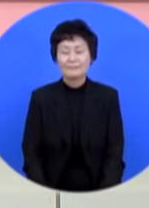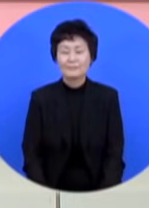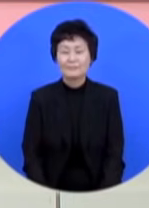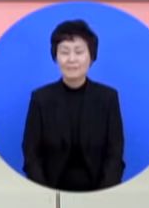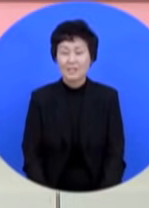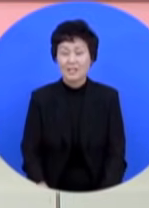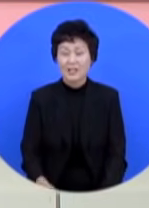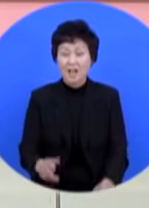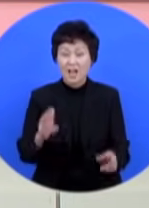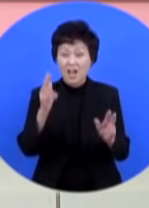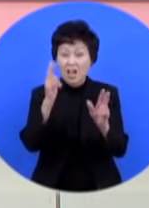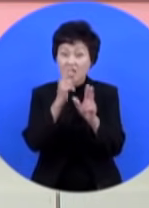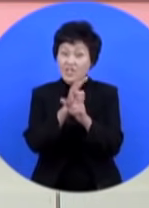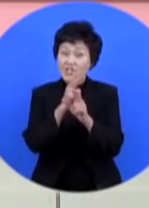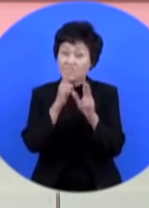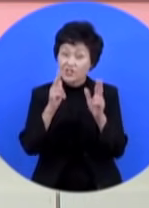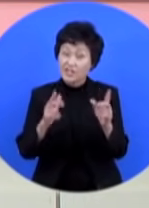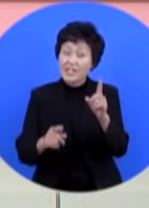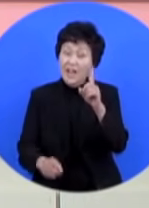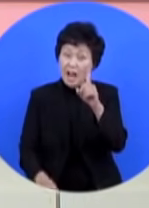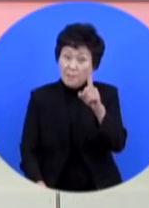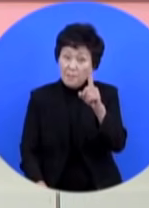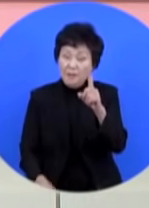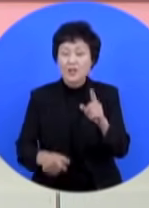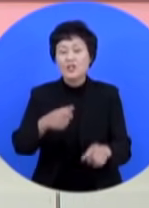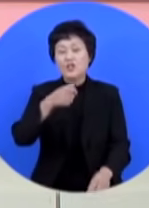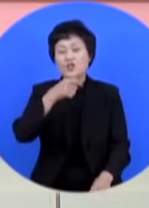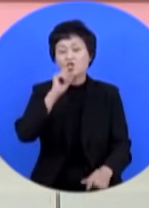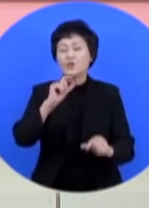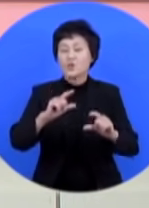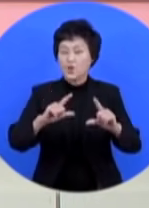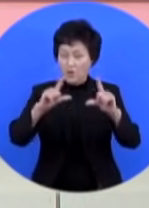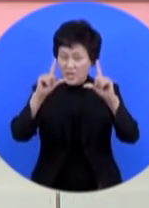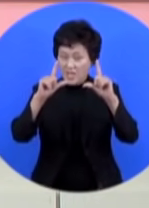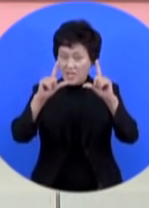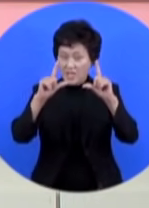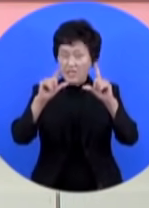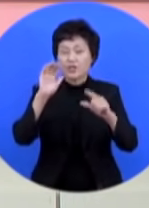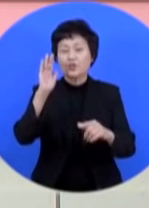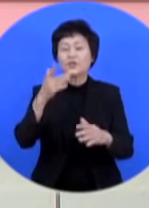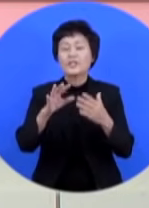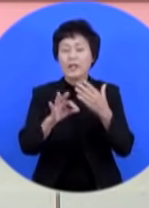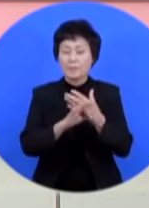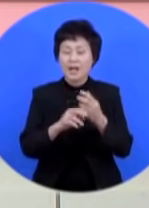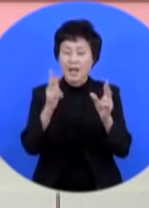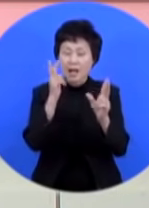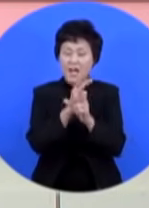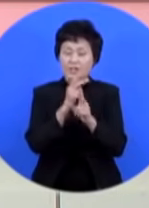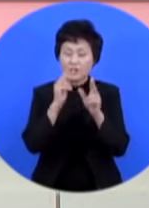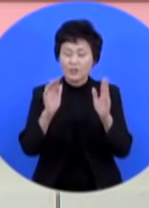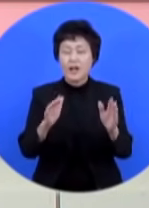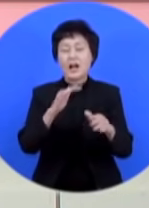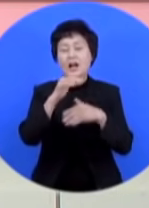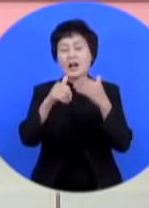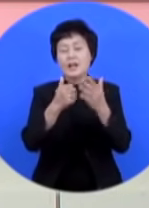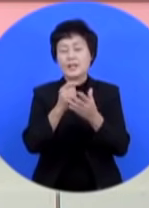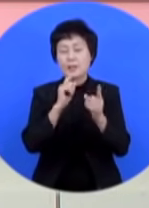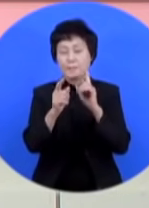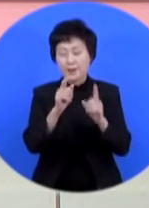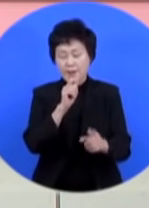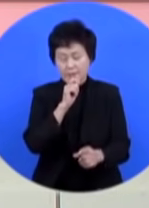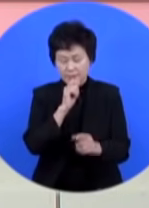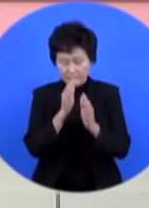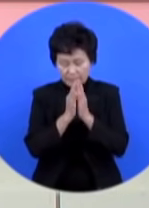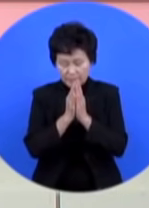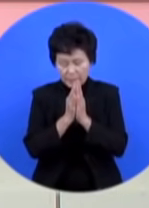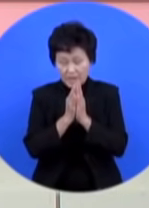일주일에 한 번씩 수요일이 되면 꼬박꼬박 예. 한 주간 동안 말씀 묵상한 것, 또 학교